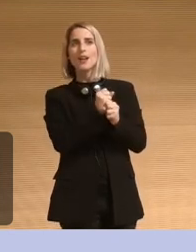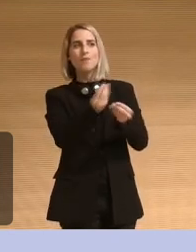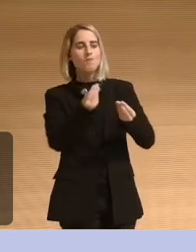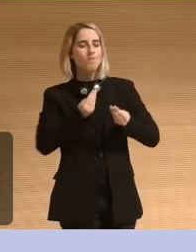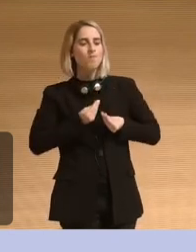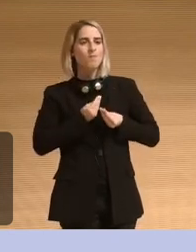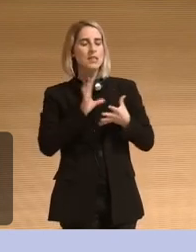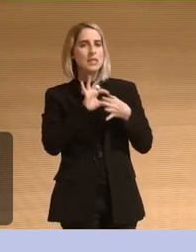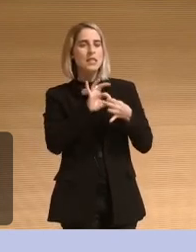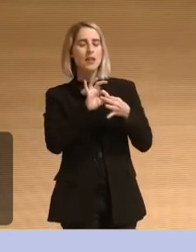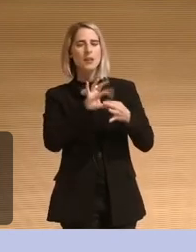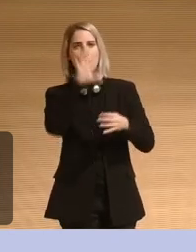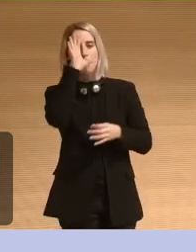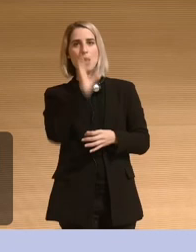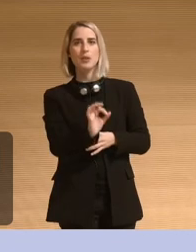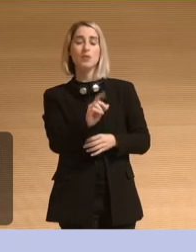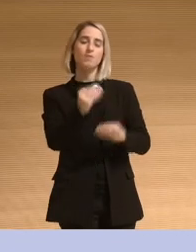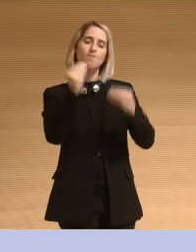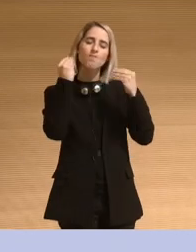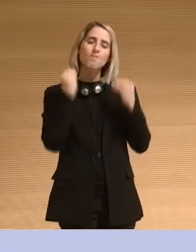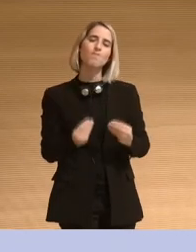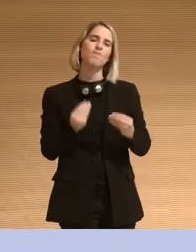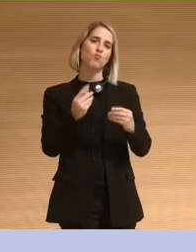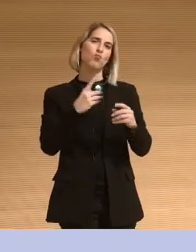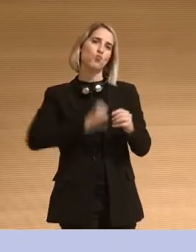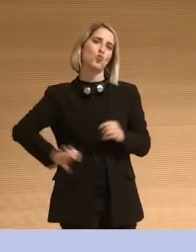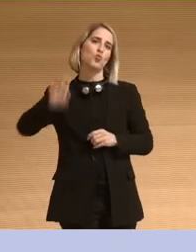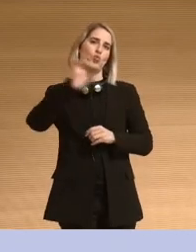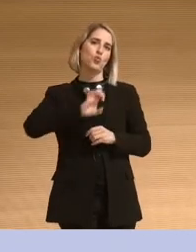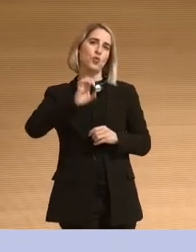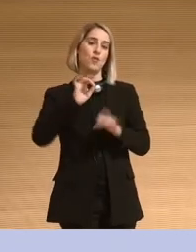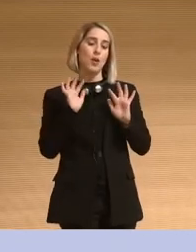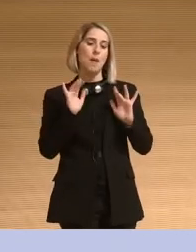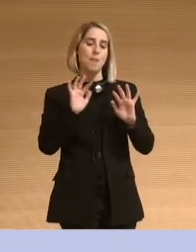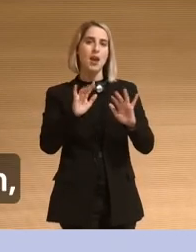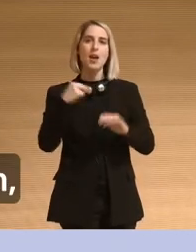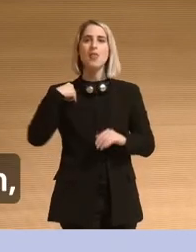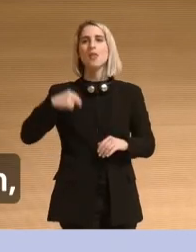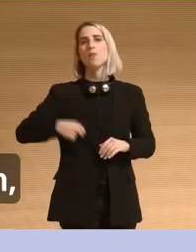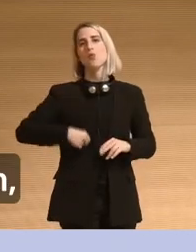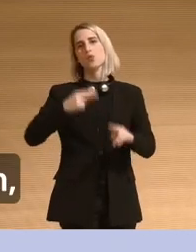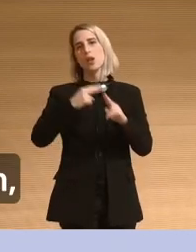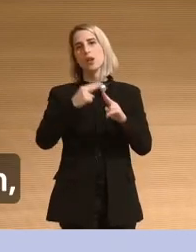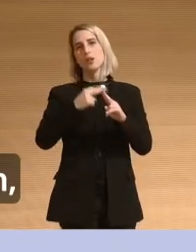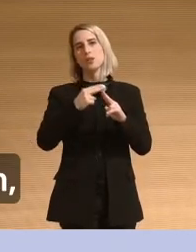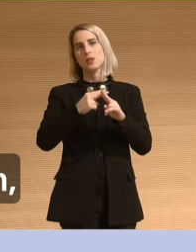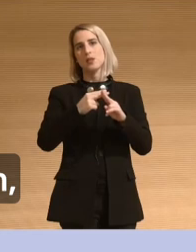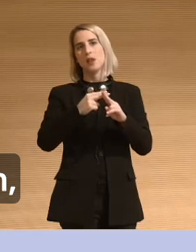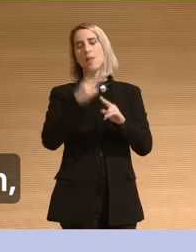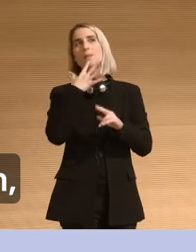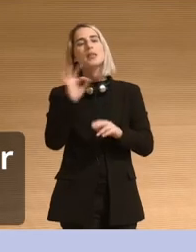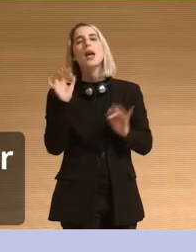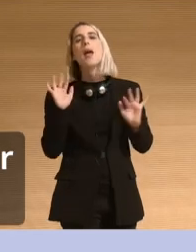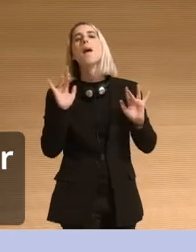ουσιαστικές συνδέσεις είναι ένα πολύ καλό μουσείο. Ένα μουσείο επιρροής με δημόσια αξία. Ένα Museum of Influence, όπως έλεγε ο